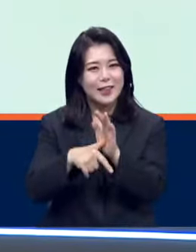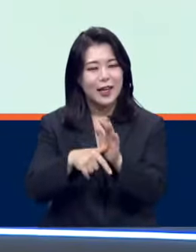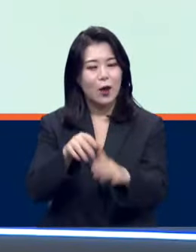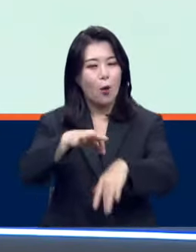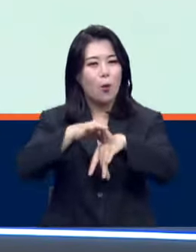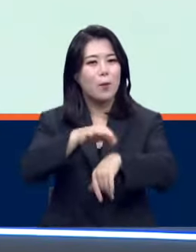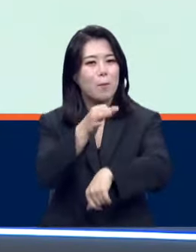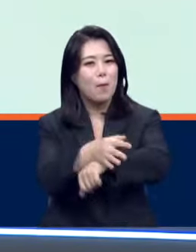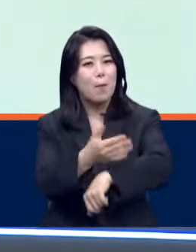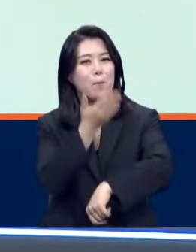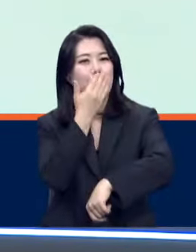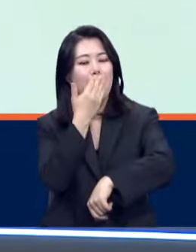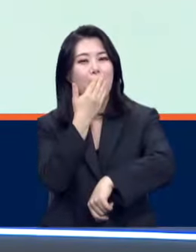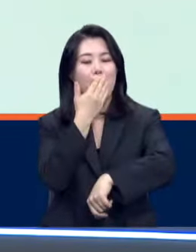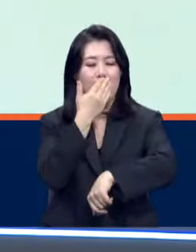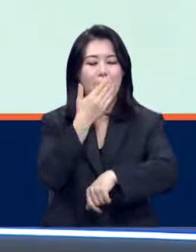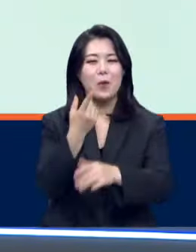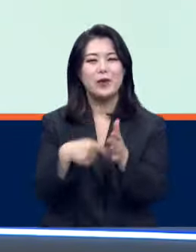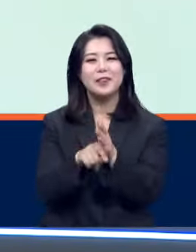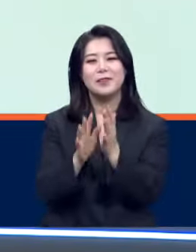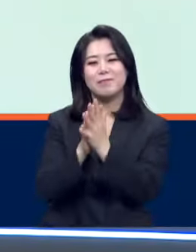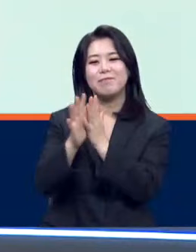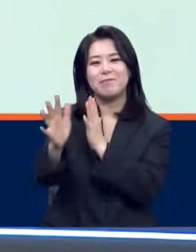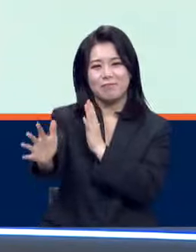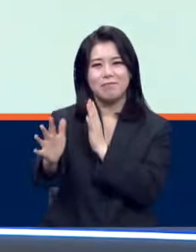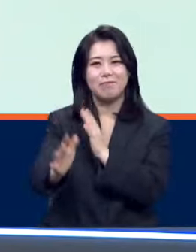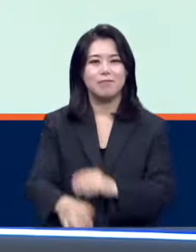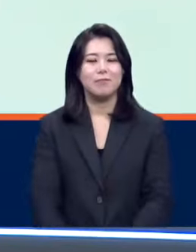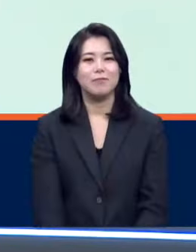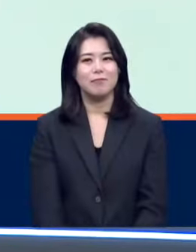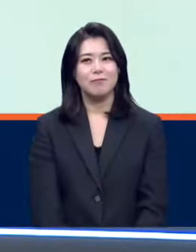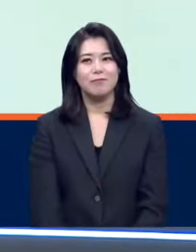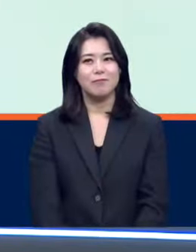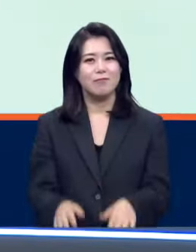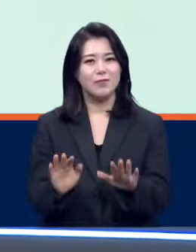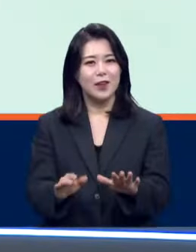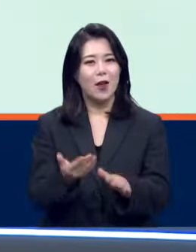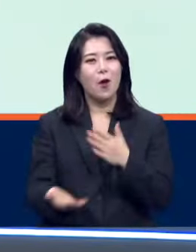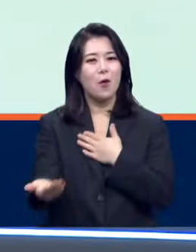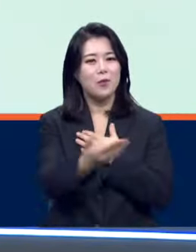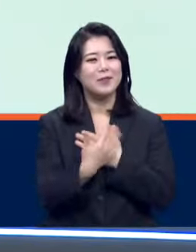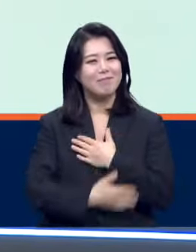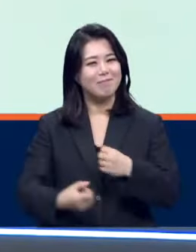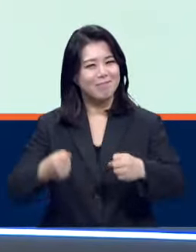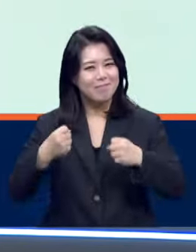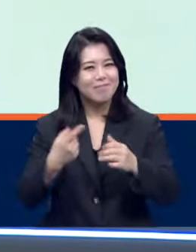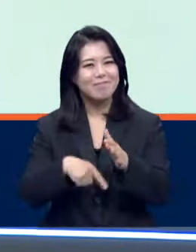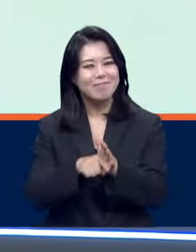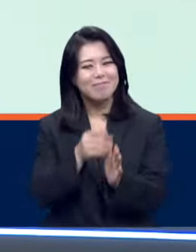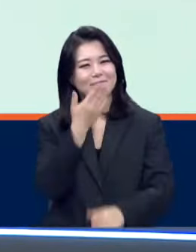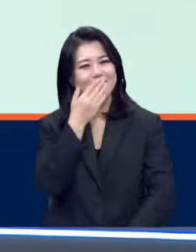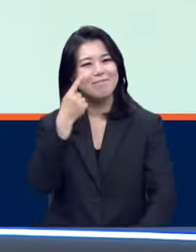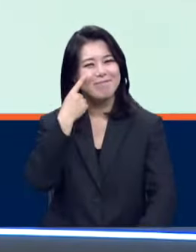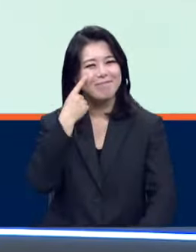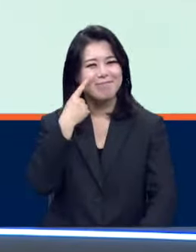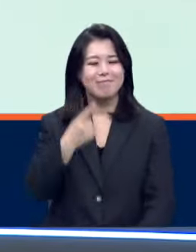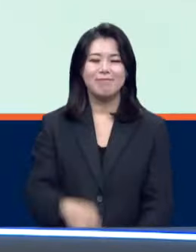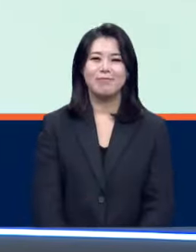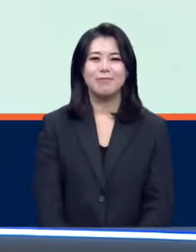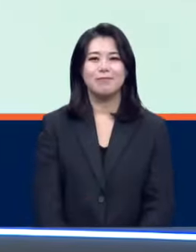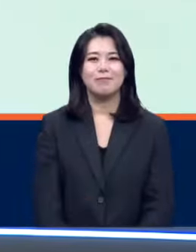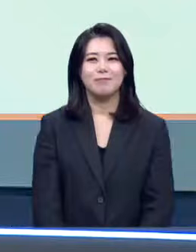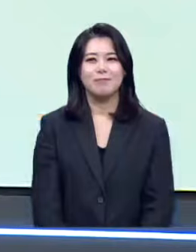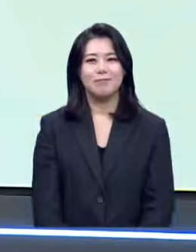볼까 하는 시민들의 발길이 이어졌다고 하니까 이참에 몸보신 하시는 것도 좋지 않나라는 생각을 좀 해